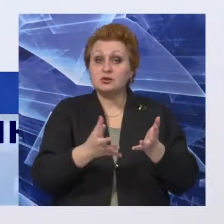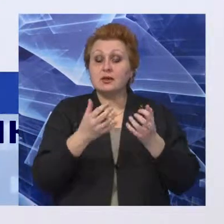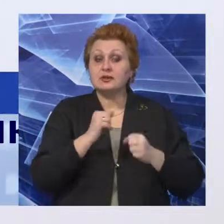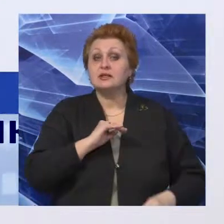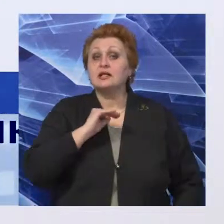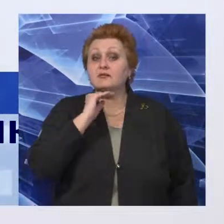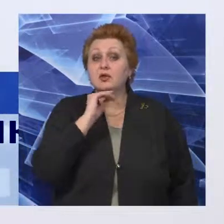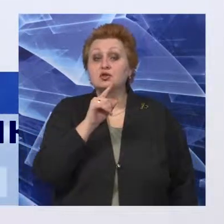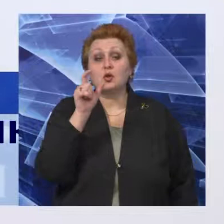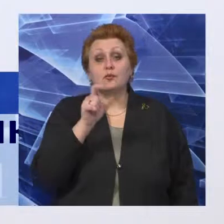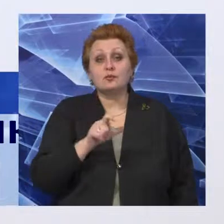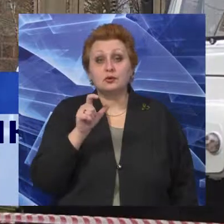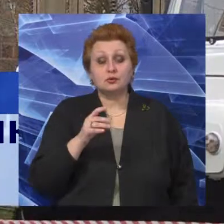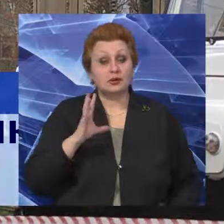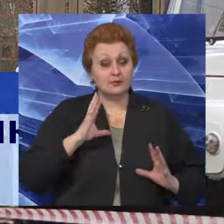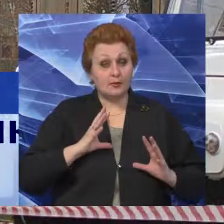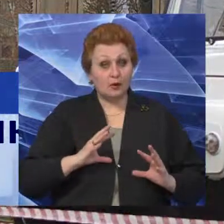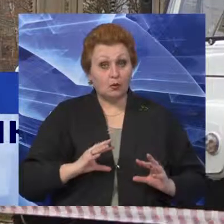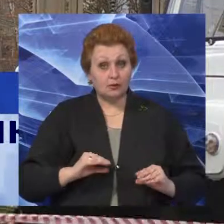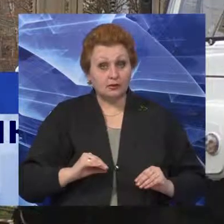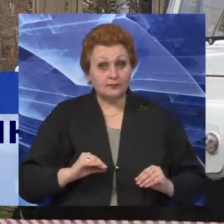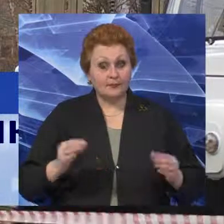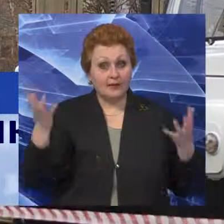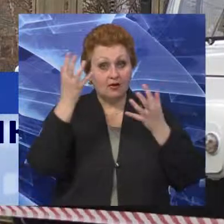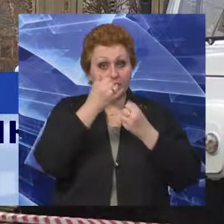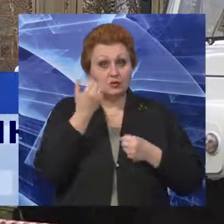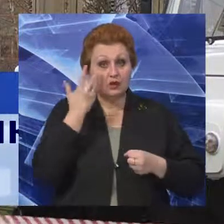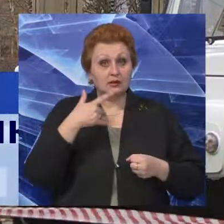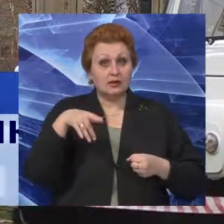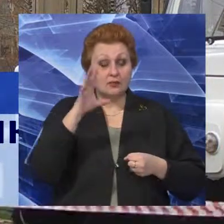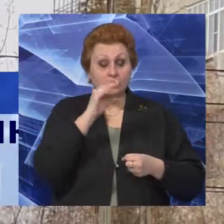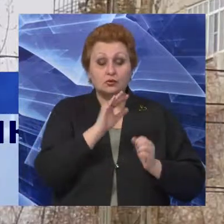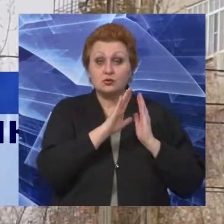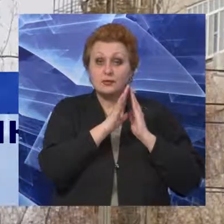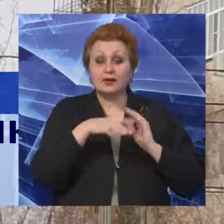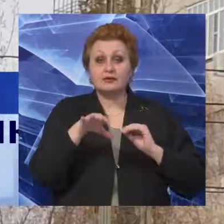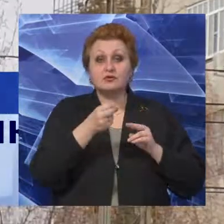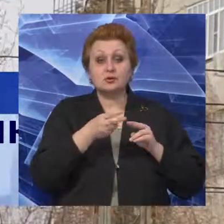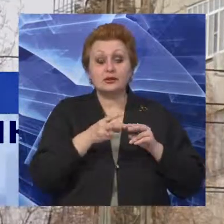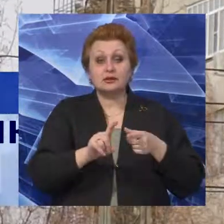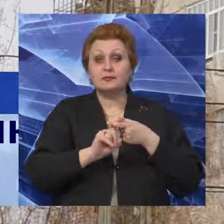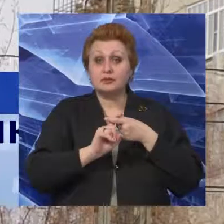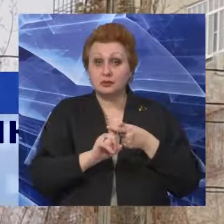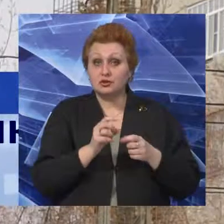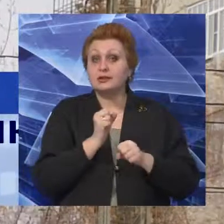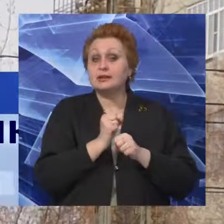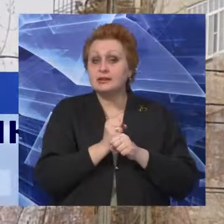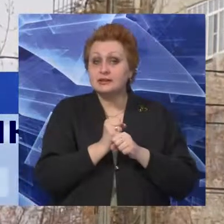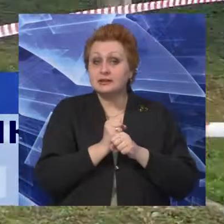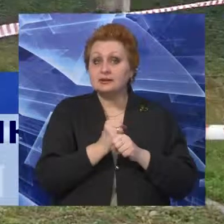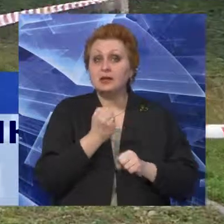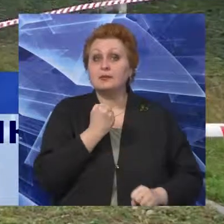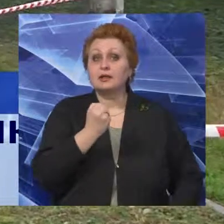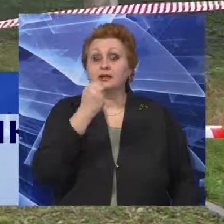во внимание, чтобы людей не дергать зря днем там. А в ночь, когда все будут спать, вот эти вот переключения все сделать.